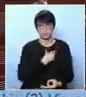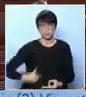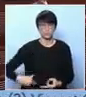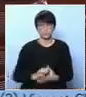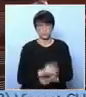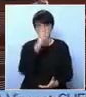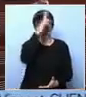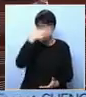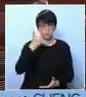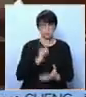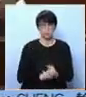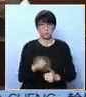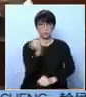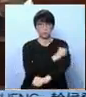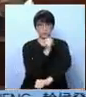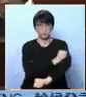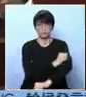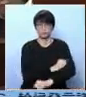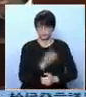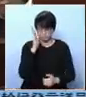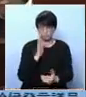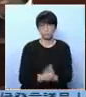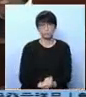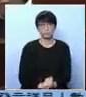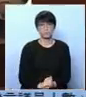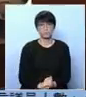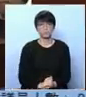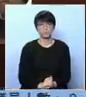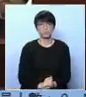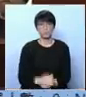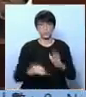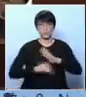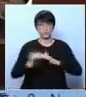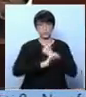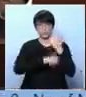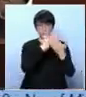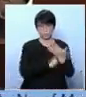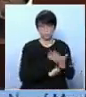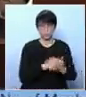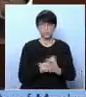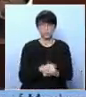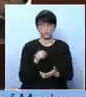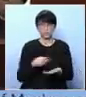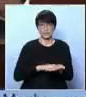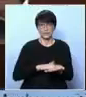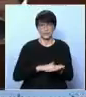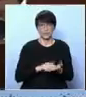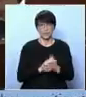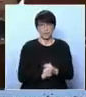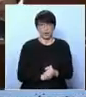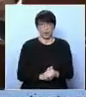行政長官辛苦你了，咁就喺呢一個逃犯條例方面嚟講，呢一個亦都係一個燙手山